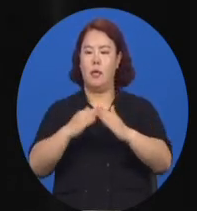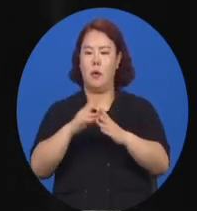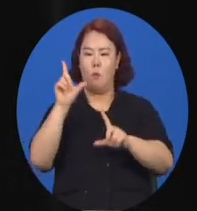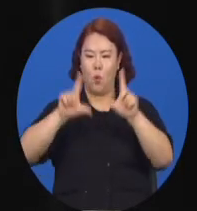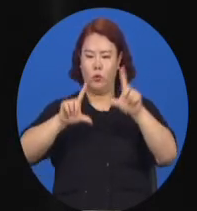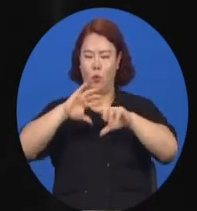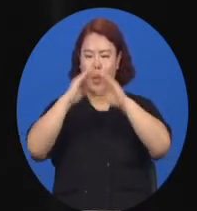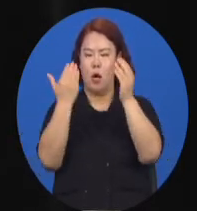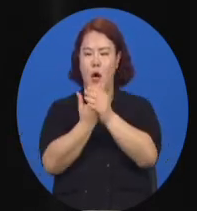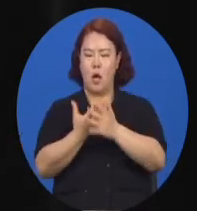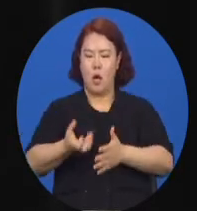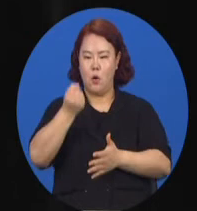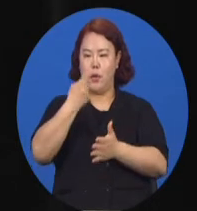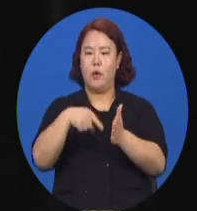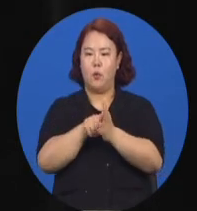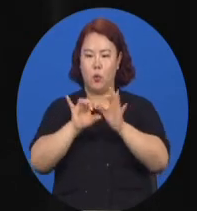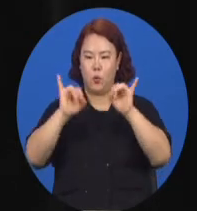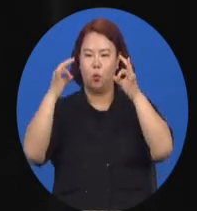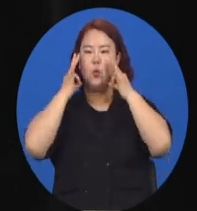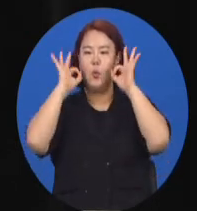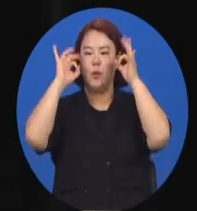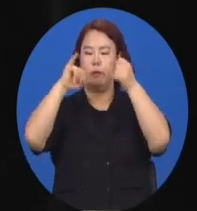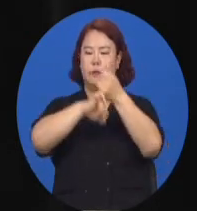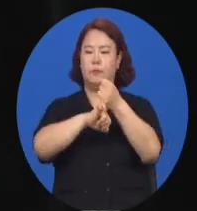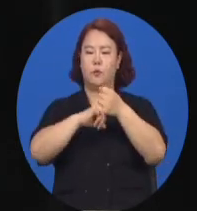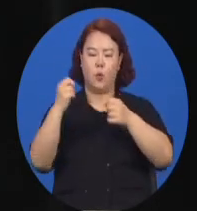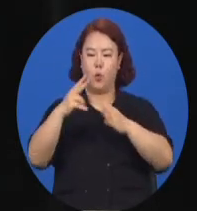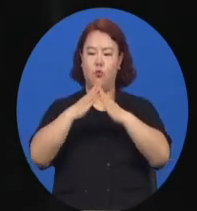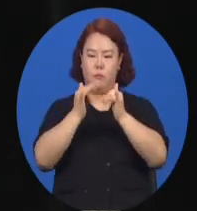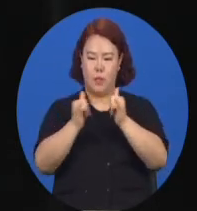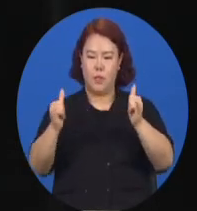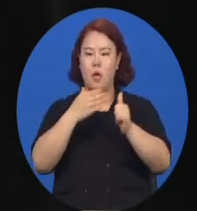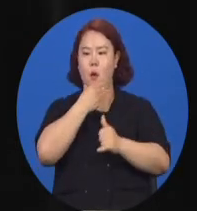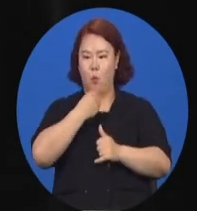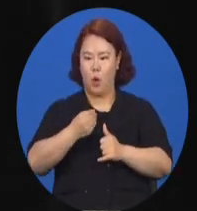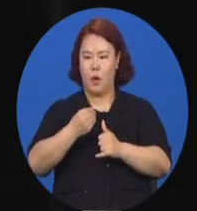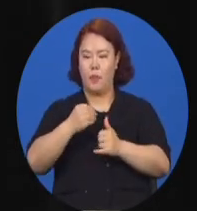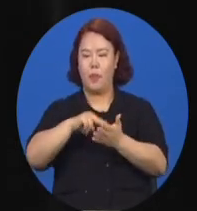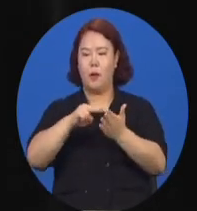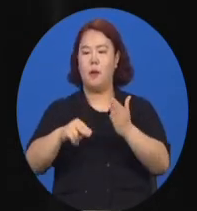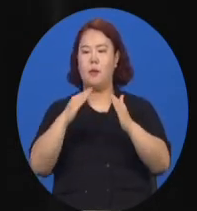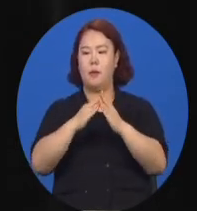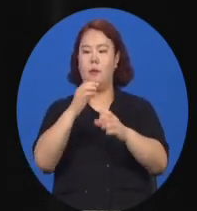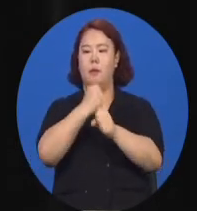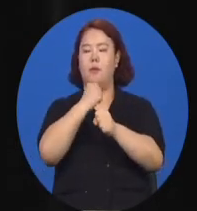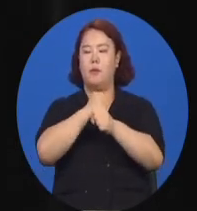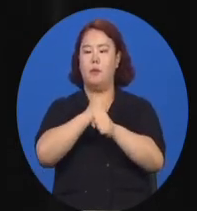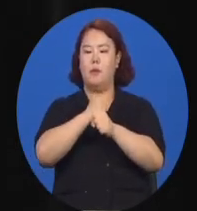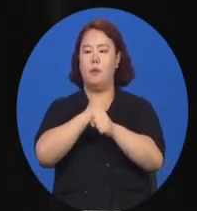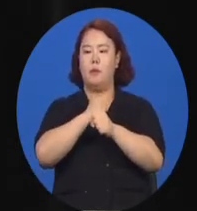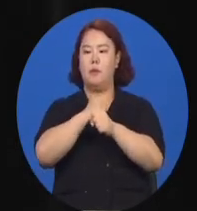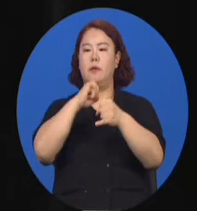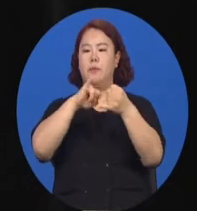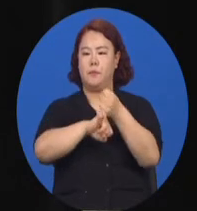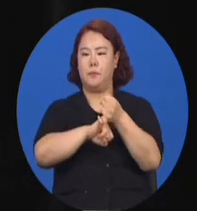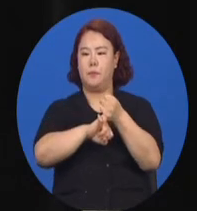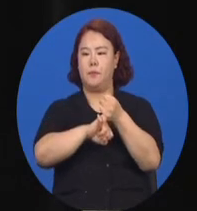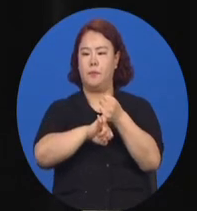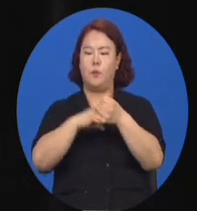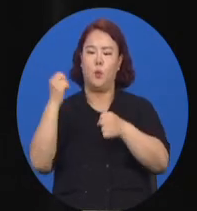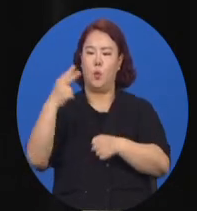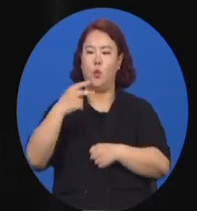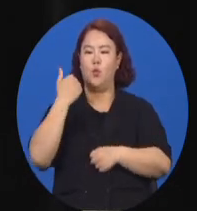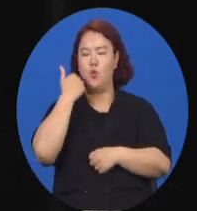갖추도록 노력을 하겠습니다. 그리고 국민이 행복한 그런 단양을 반드시 만들어 나가겠습니다. 또